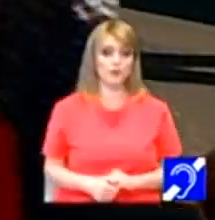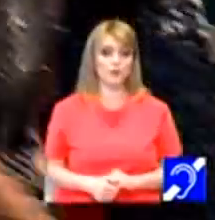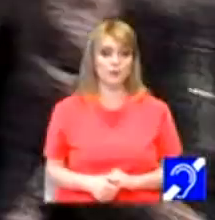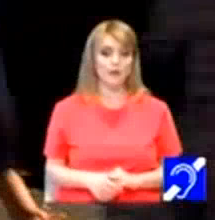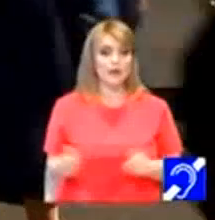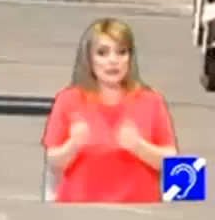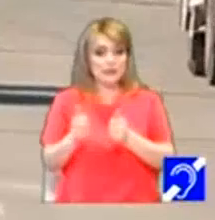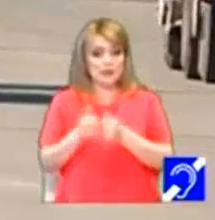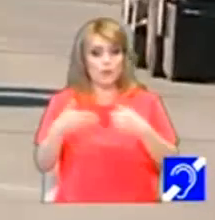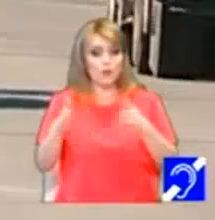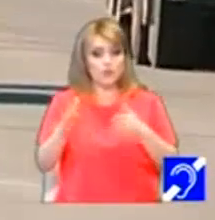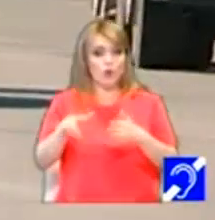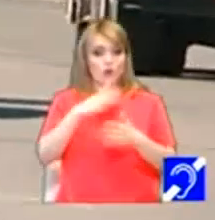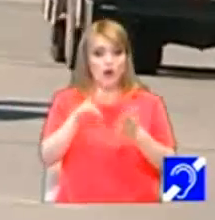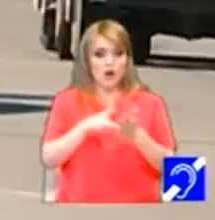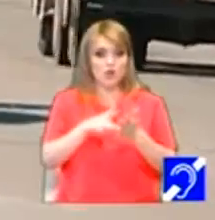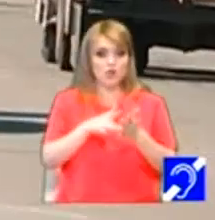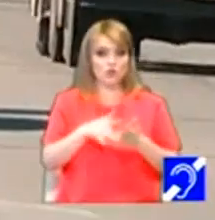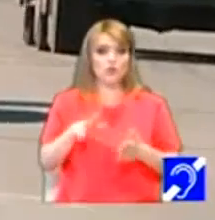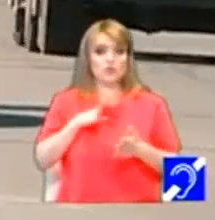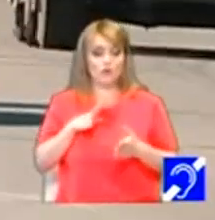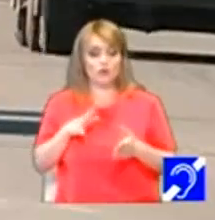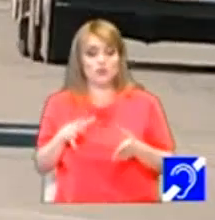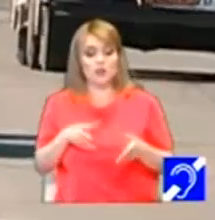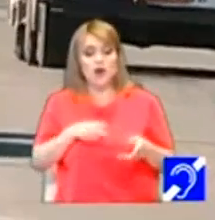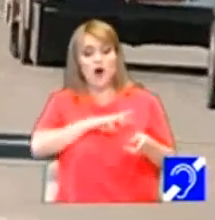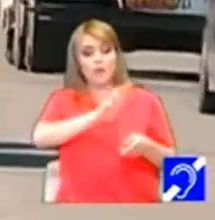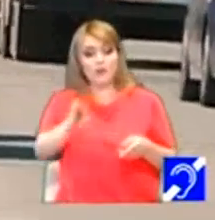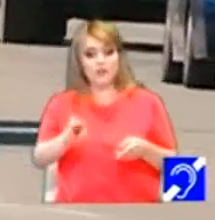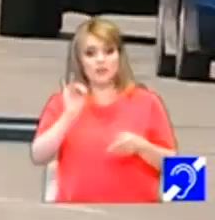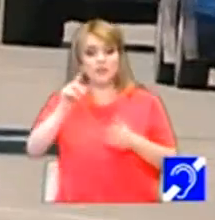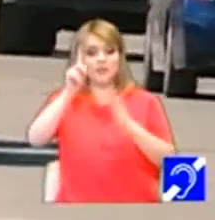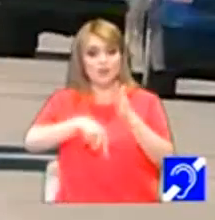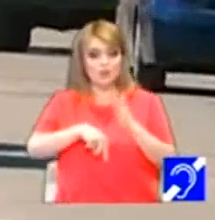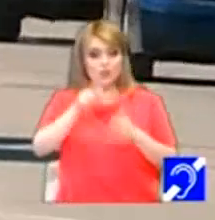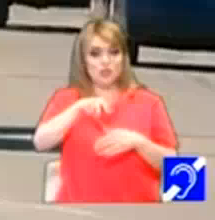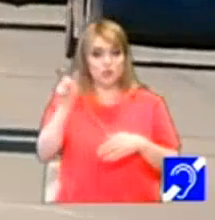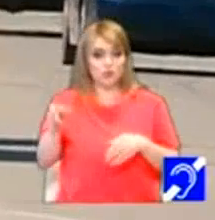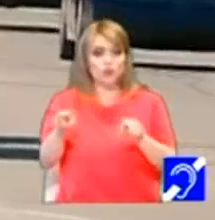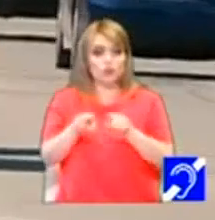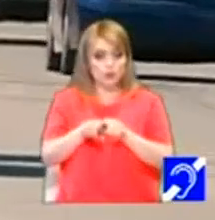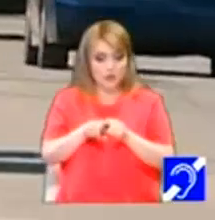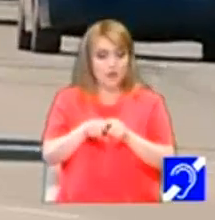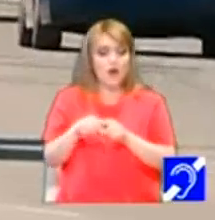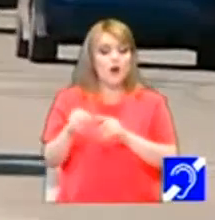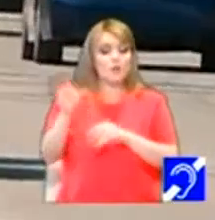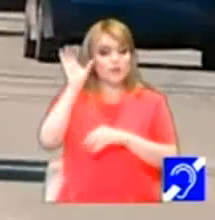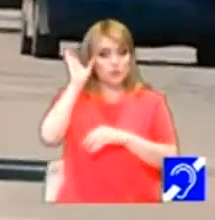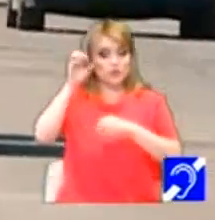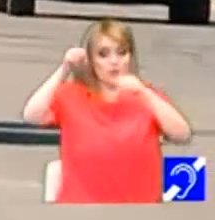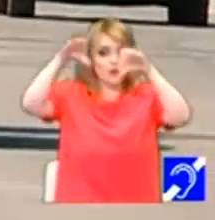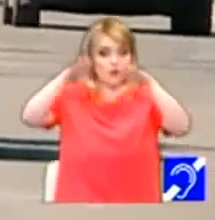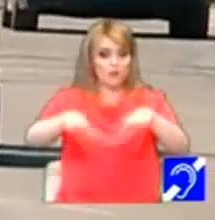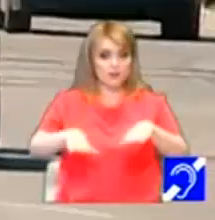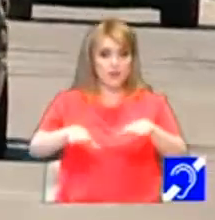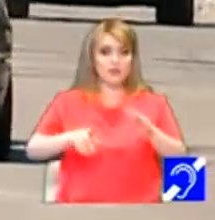Domnului de la porțile orașului, înconjurat de slujitorii și credincioși dornici de a primi binecuvântarea arhipăstorească la